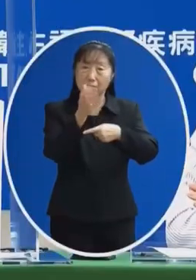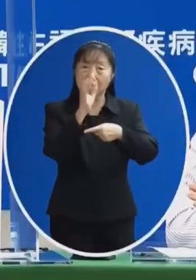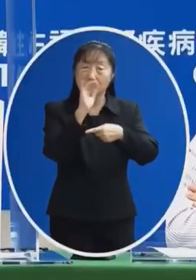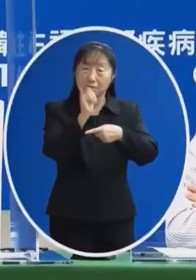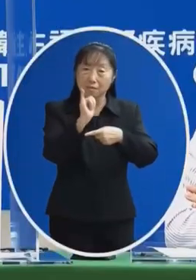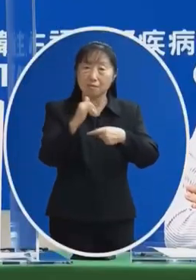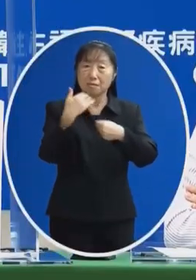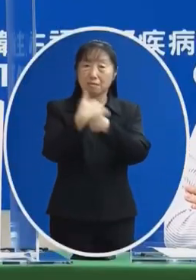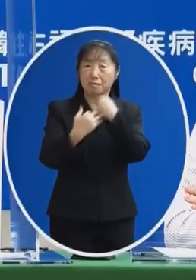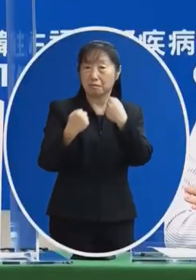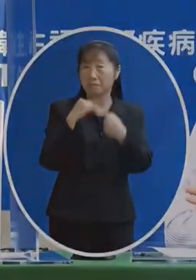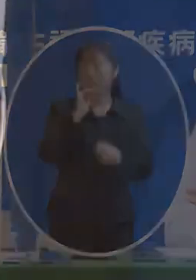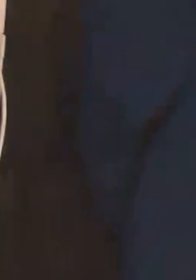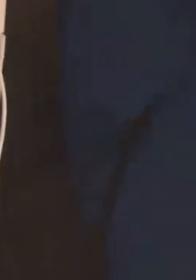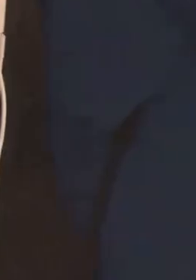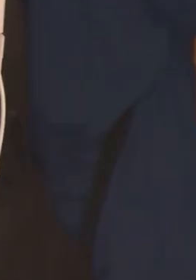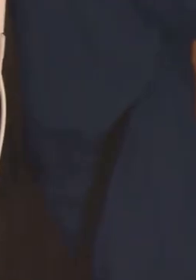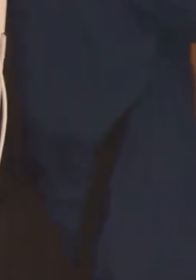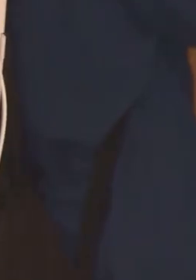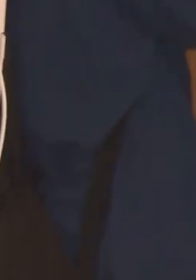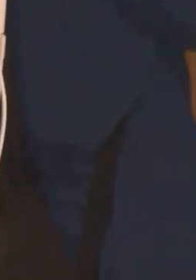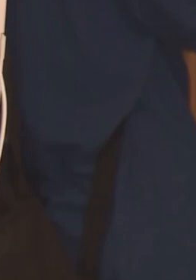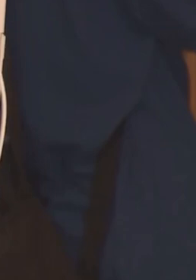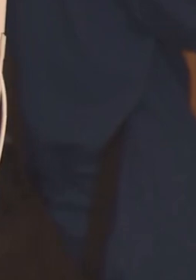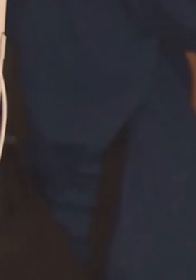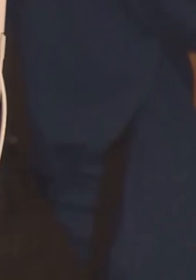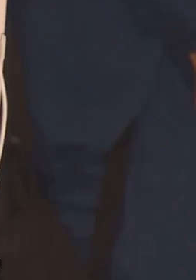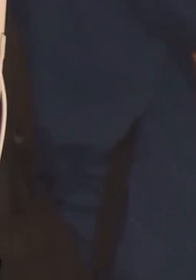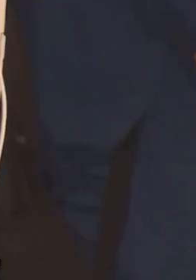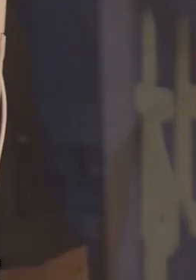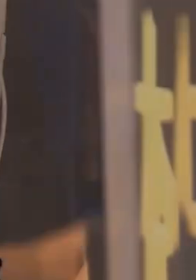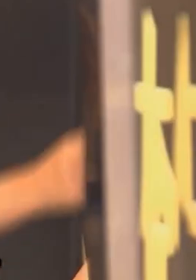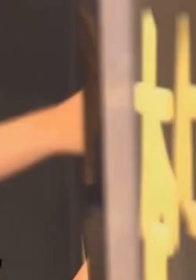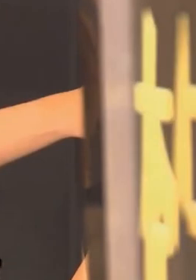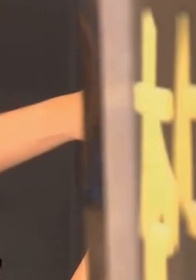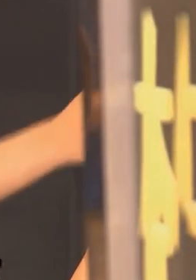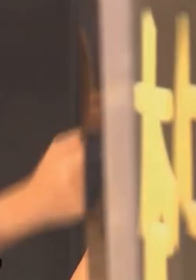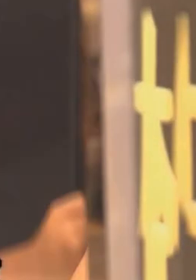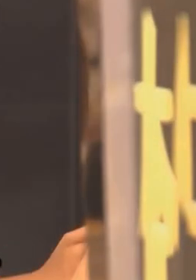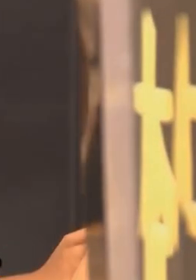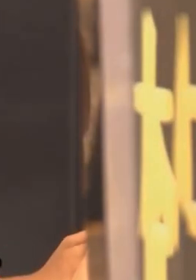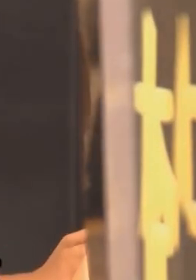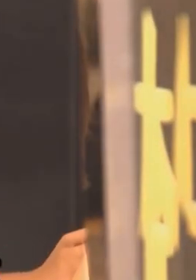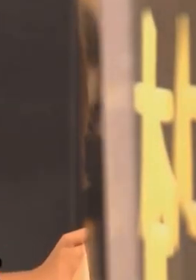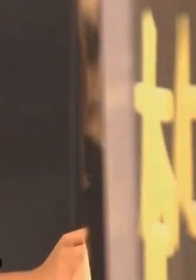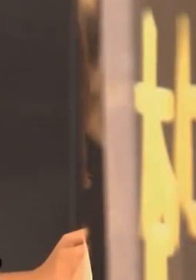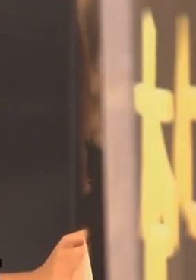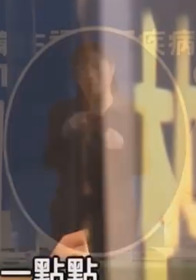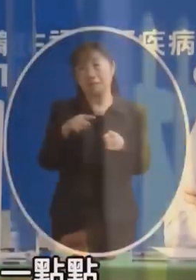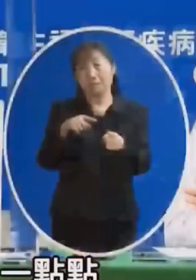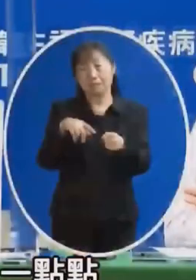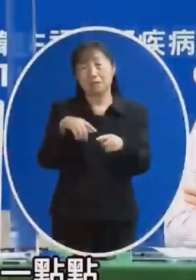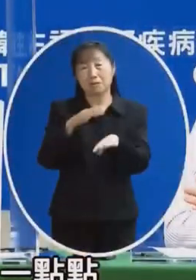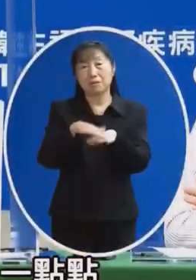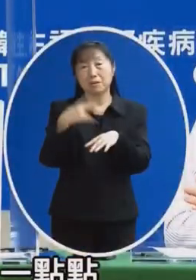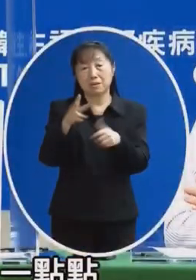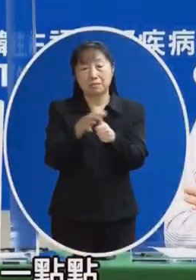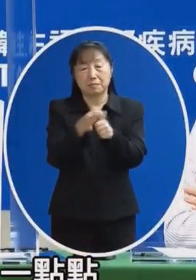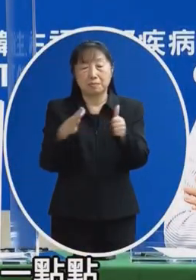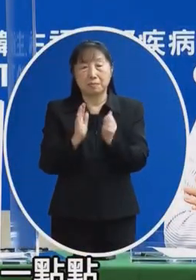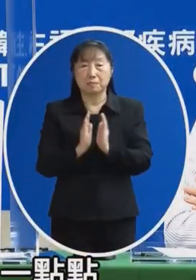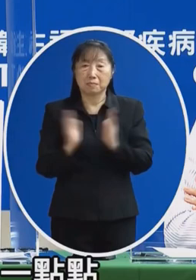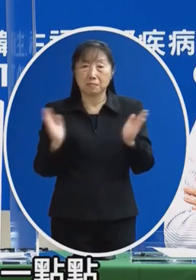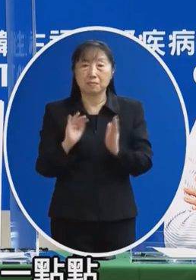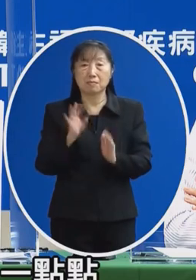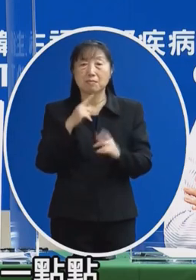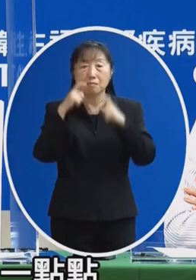相关行为的限制，或者生活的限制，这会大幅的放宽来，而口罩可能需